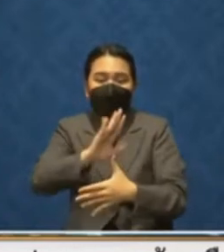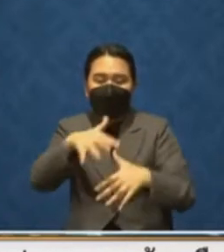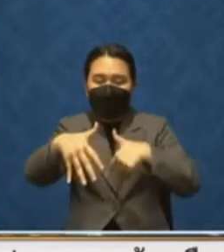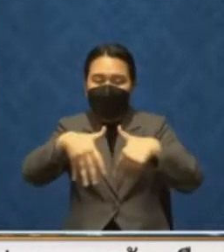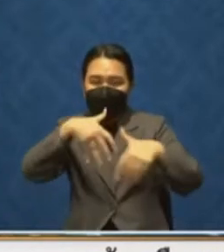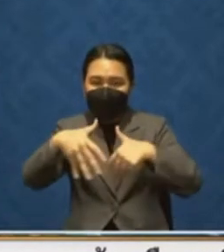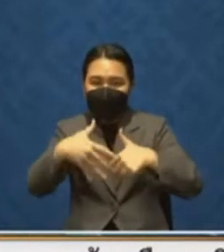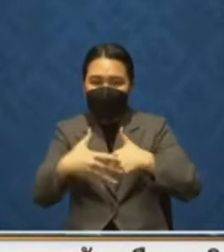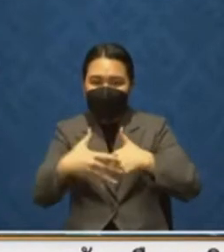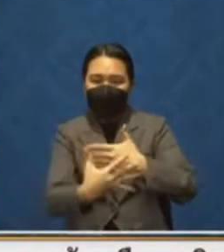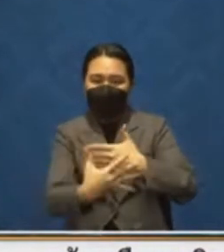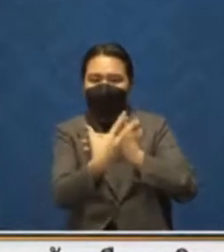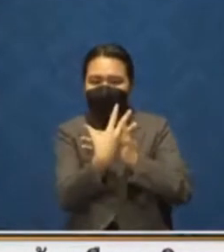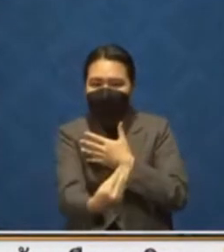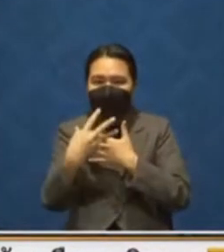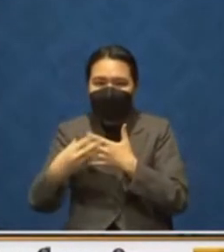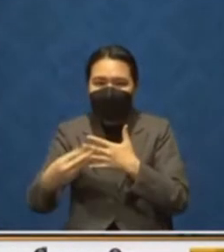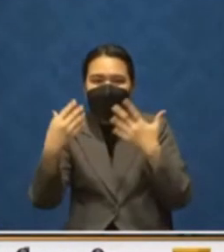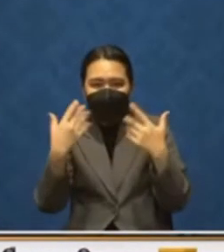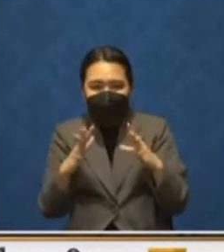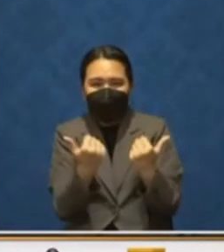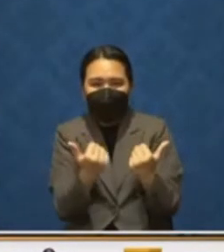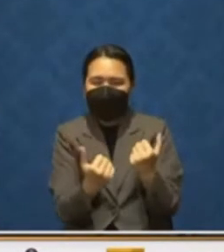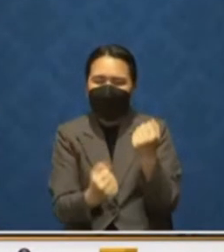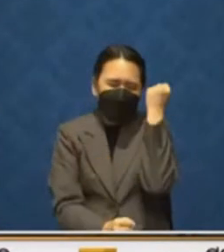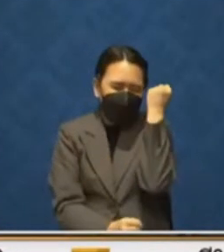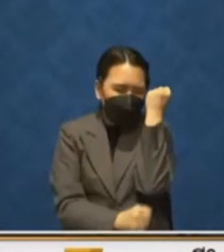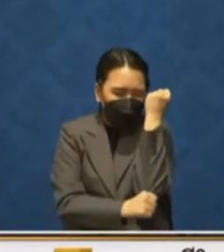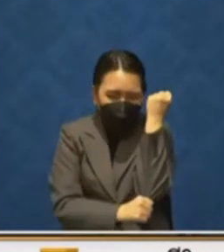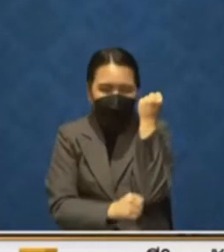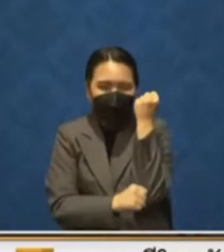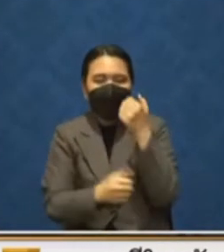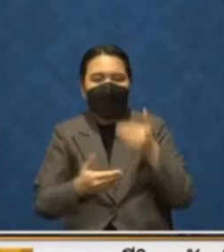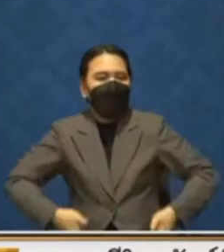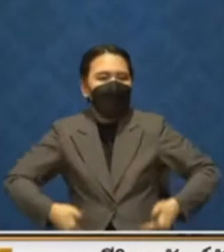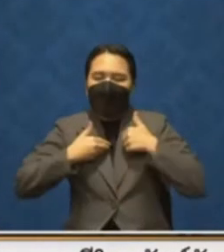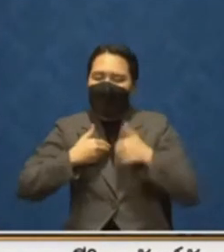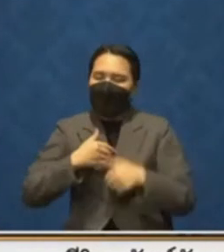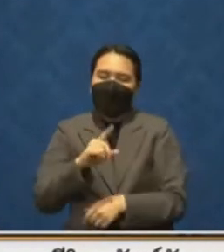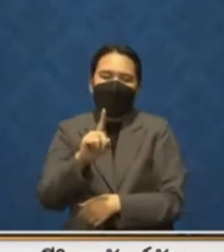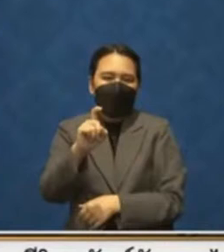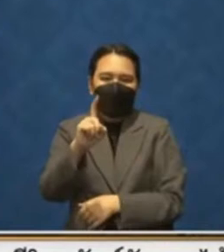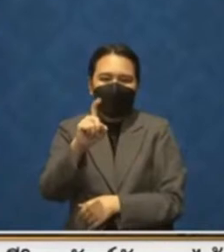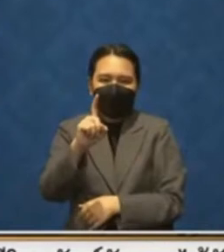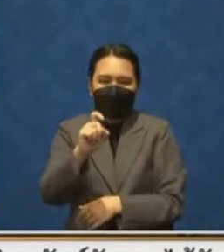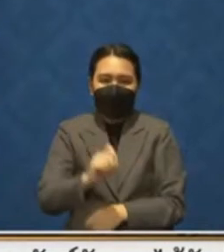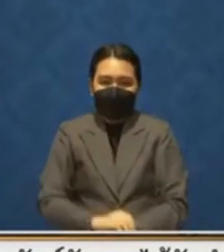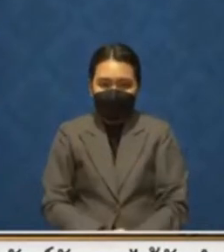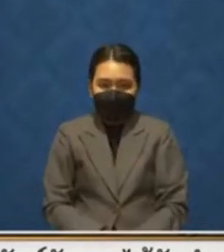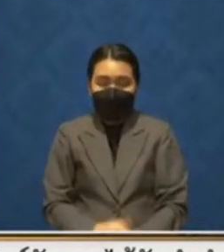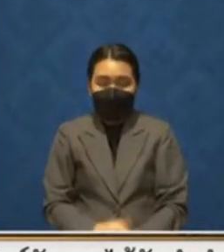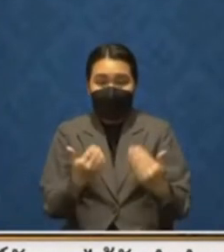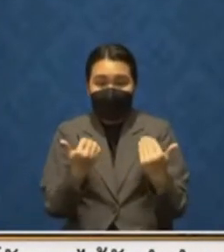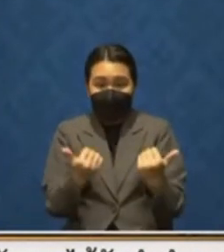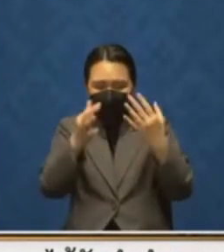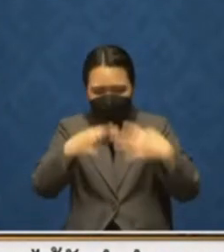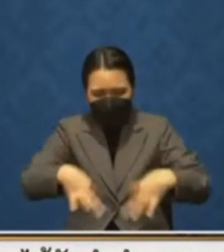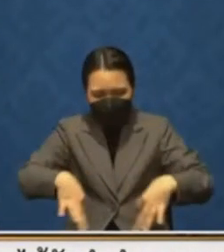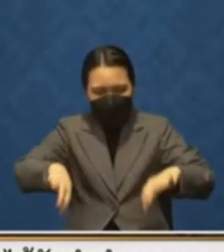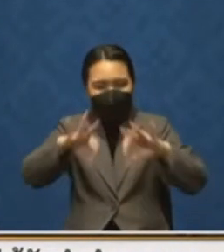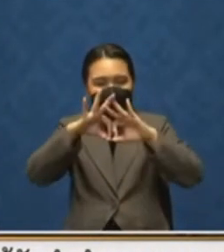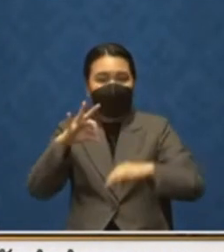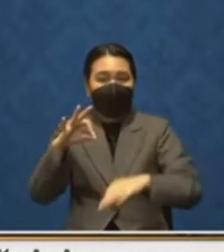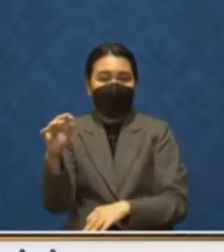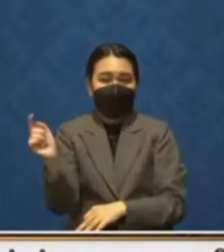กันอยู่แล้วคนไทยทั้งไปดินจะอยู่ไม่ได้ที่ร้องครับสิ่งที่สำคัญที่สุดอีกประการหนึ่งก็คือ